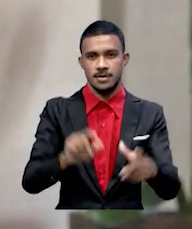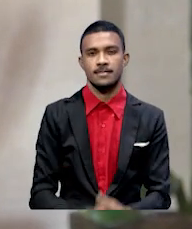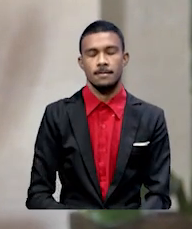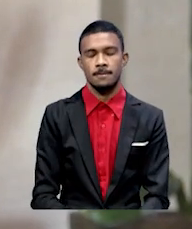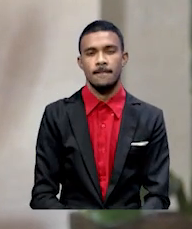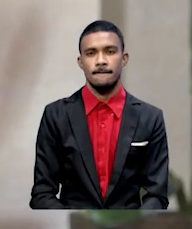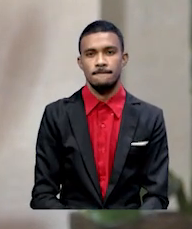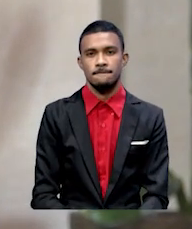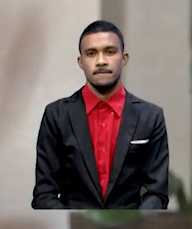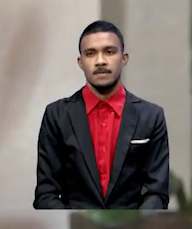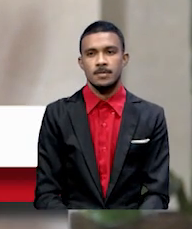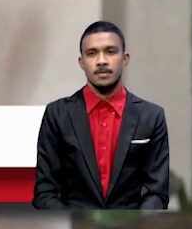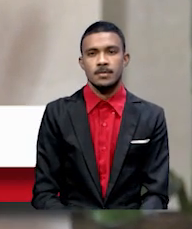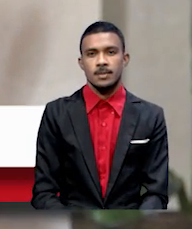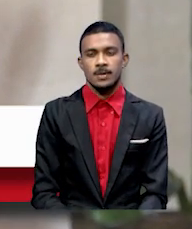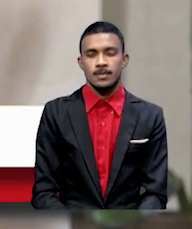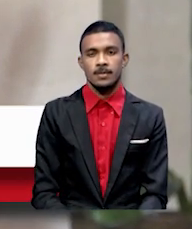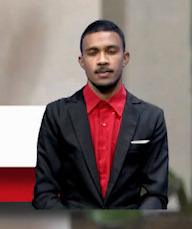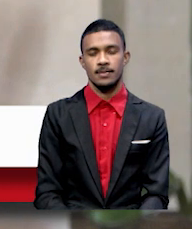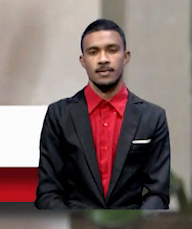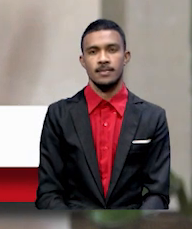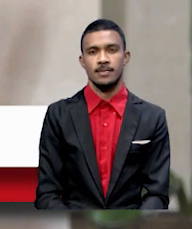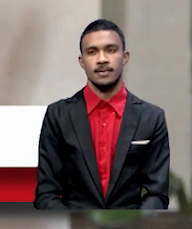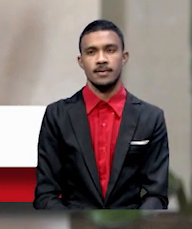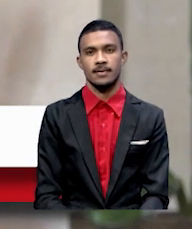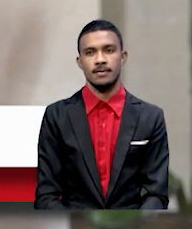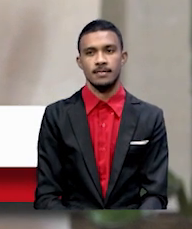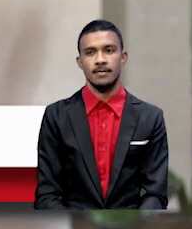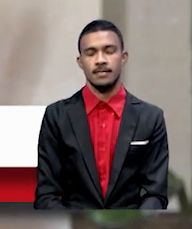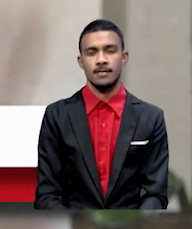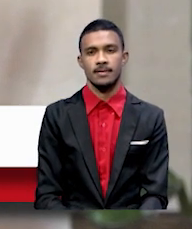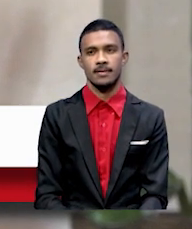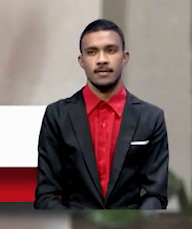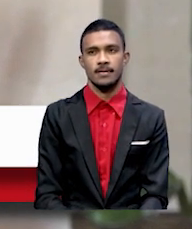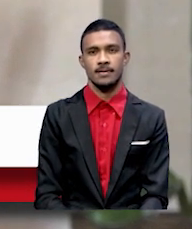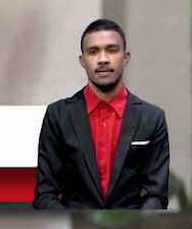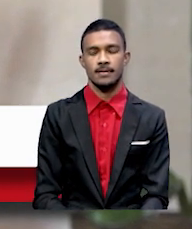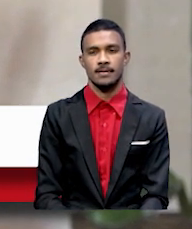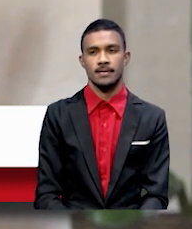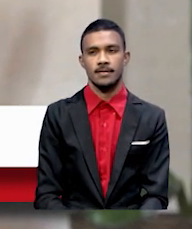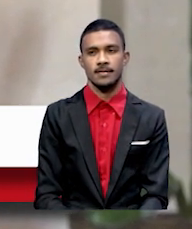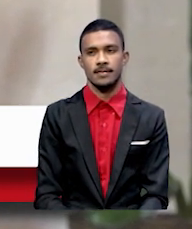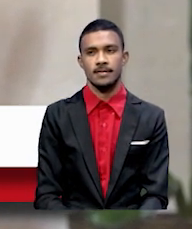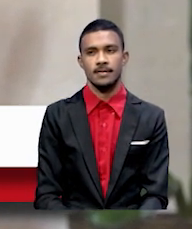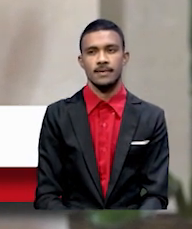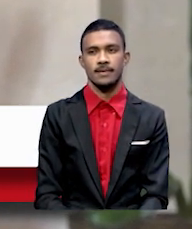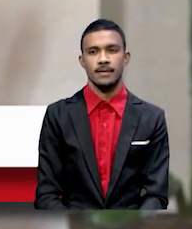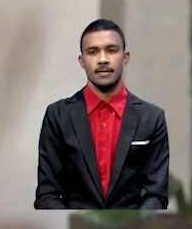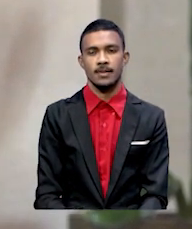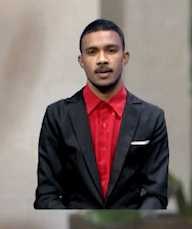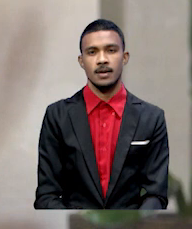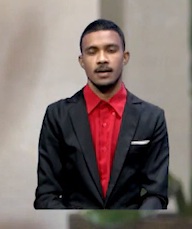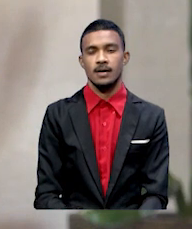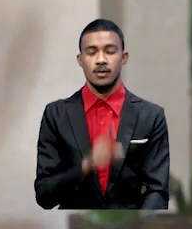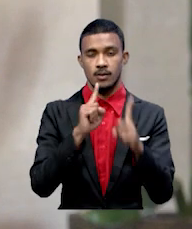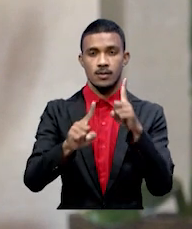presidente, o presidente, o 한국에 부산이 그 유치하려고 하는 아마